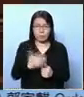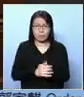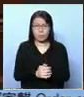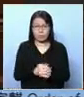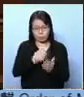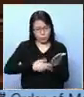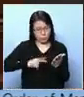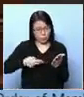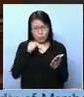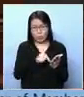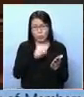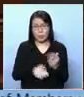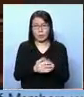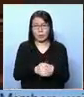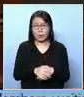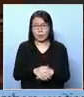修正案，除了